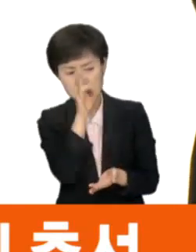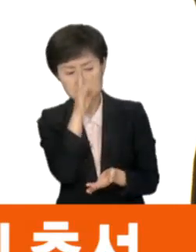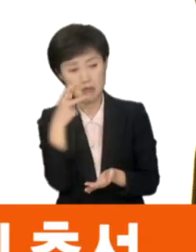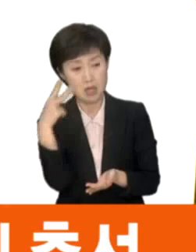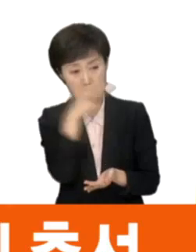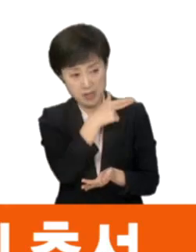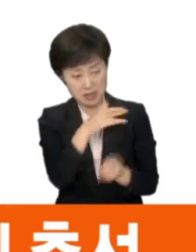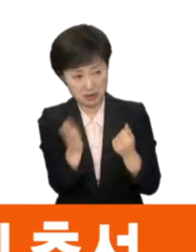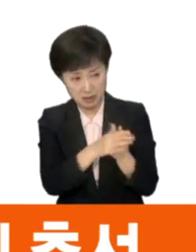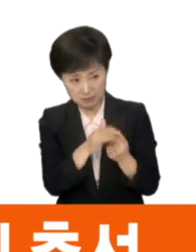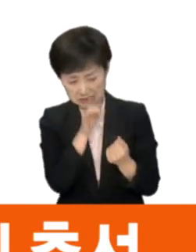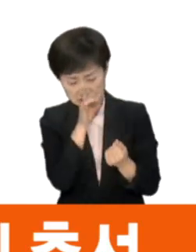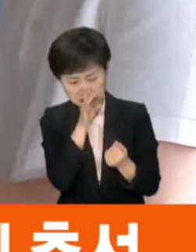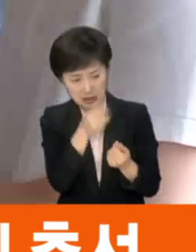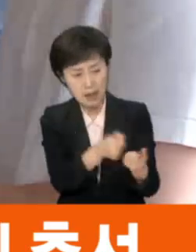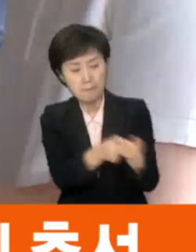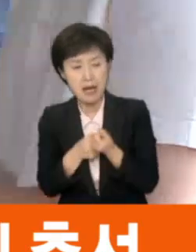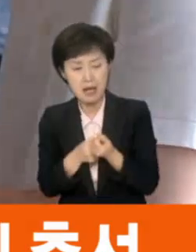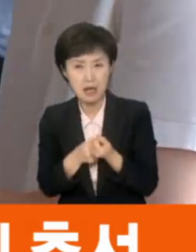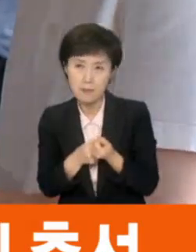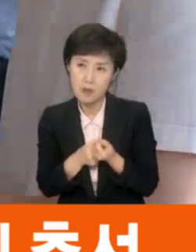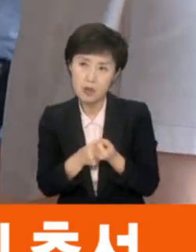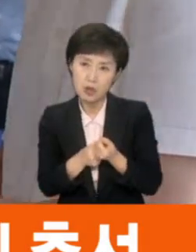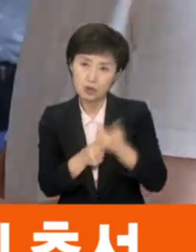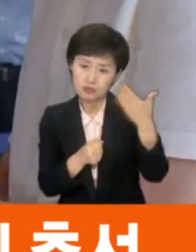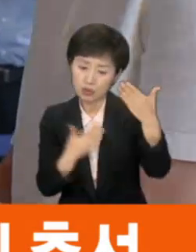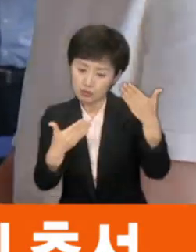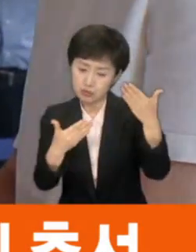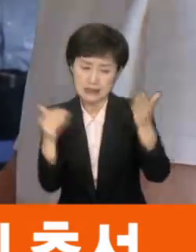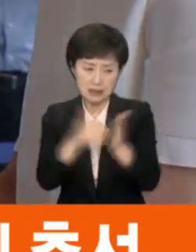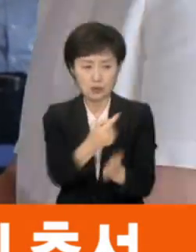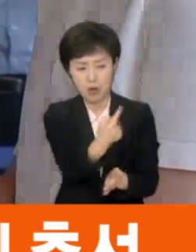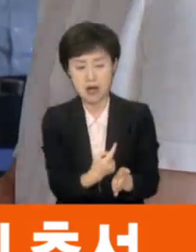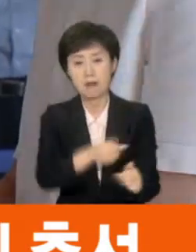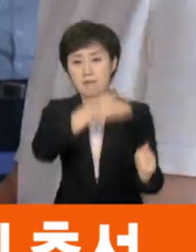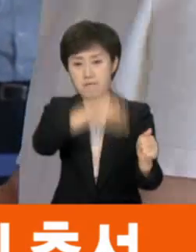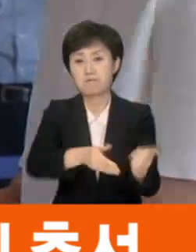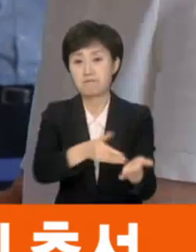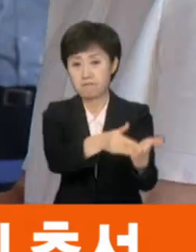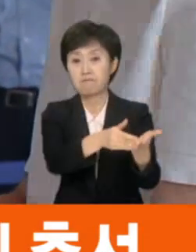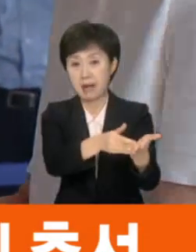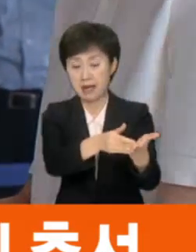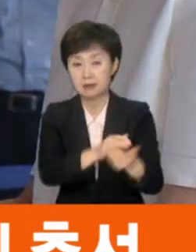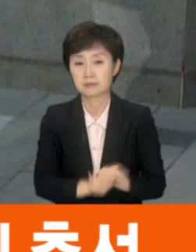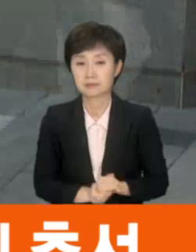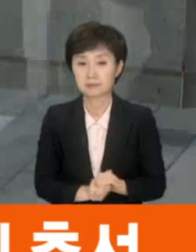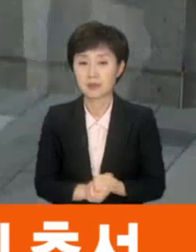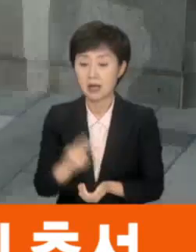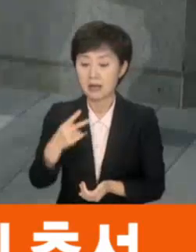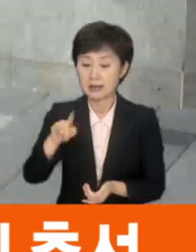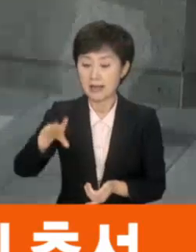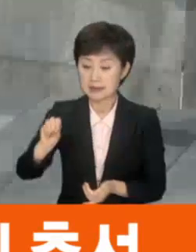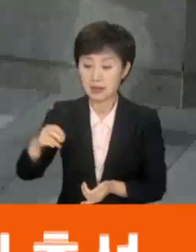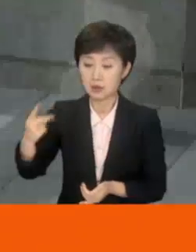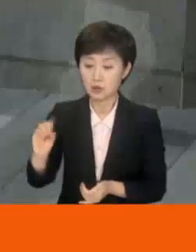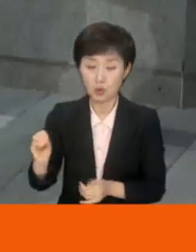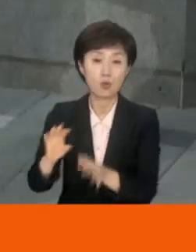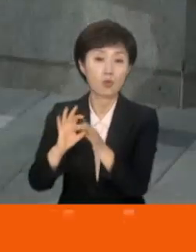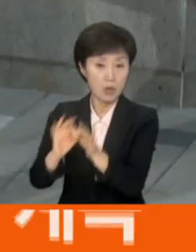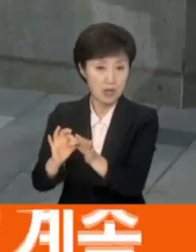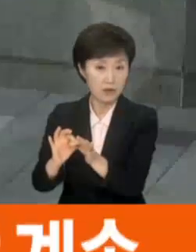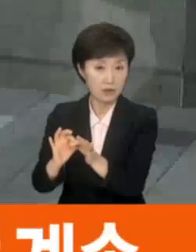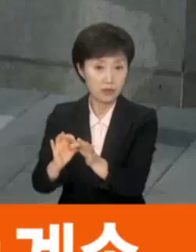조사에 지장인 초래되는만큼 늦어도 9일까지 출석해달라고 요구한 바 있습니다 한편 대장동 의혹의 키맨